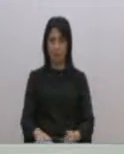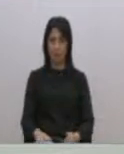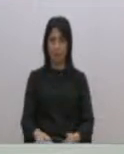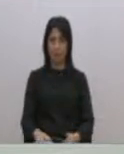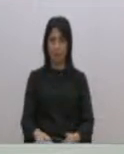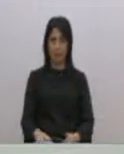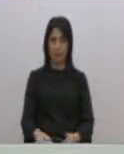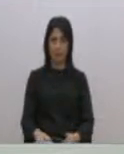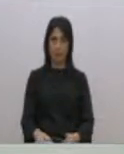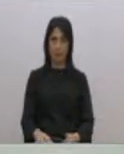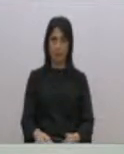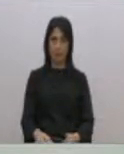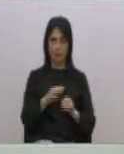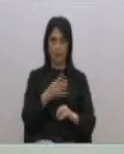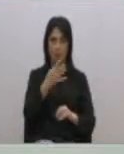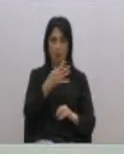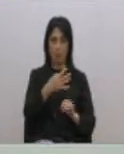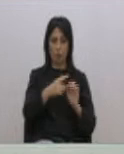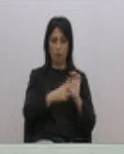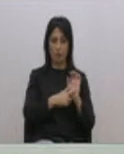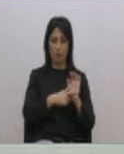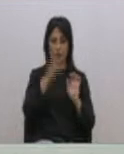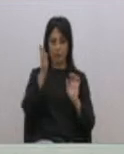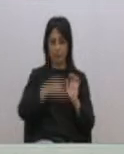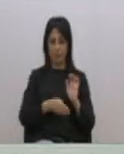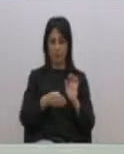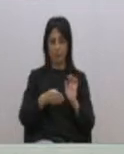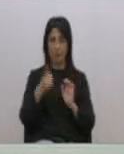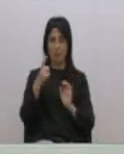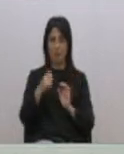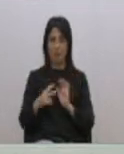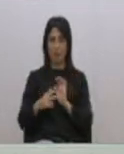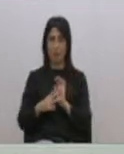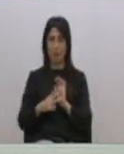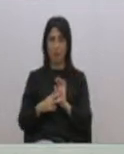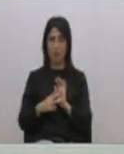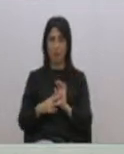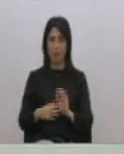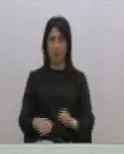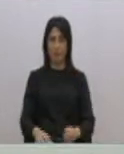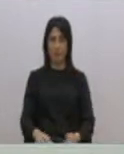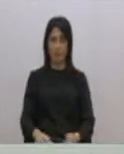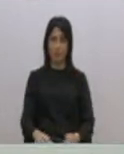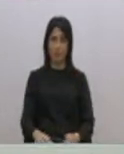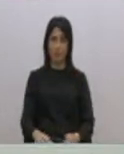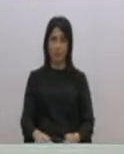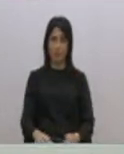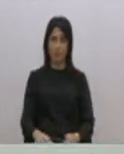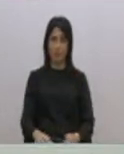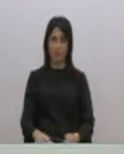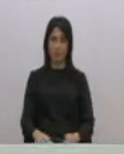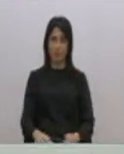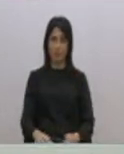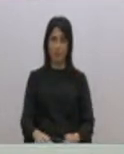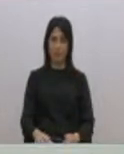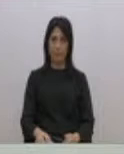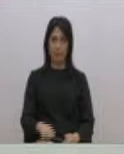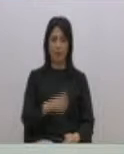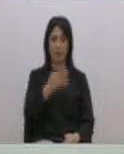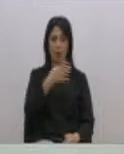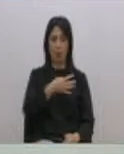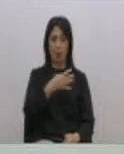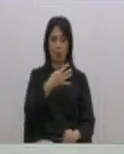Ar aris sulebebi. Kitkhvebi 7 punkti reglamentis 108 mukhli. Ar aris sulebebi. Kitkhvebi aris